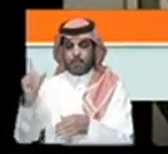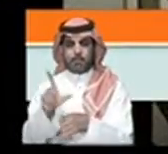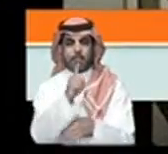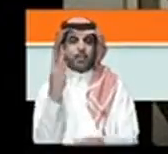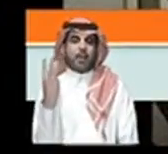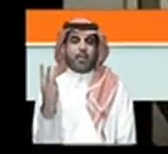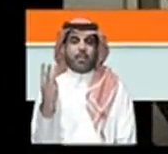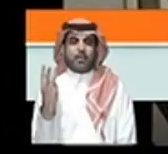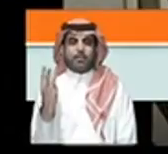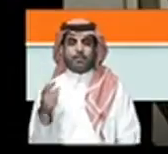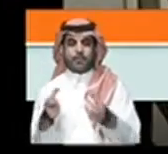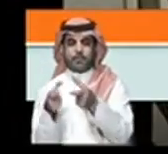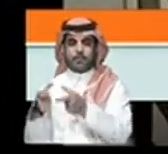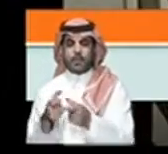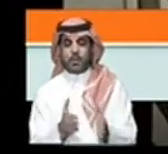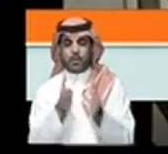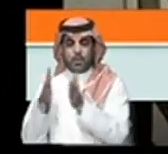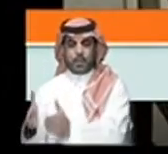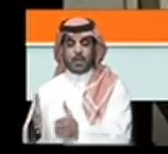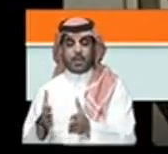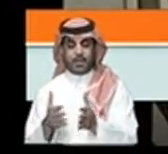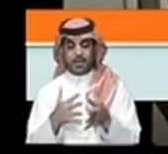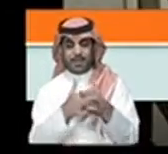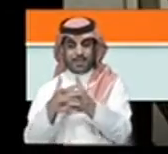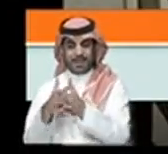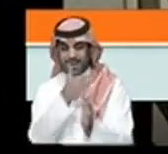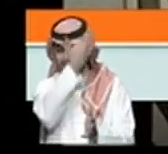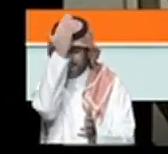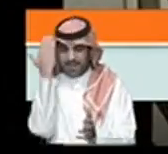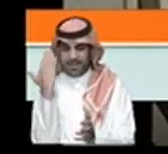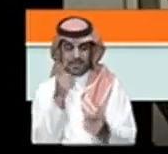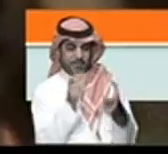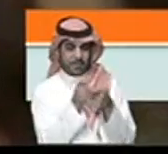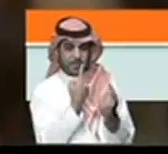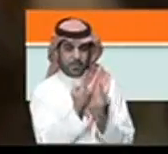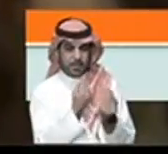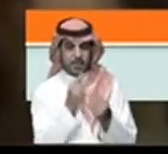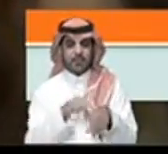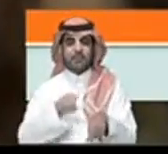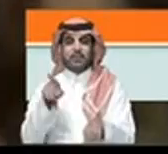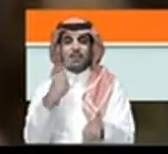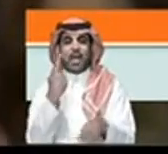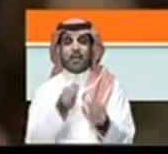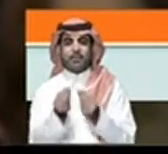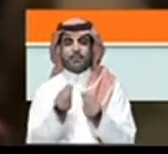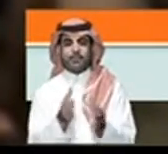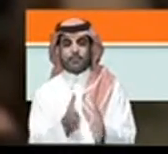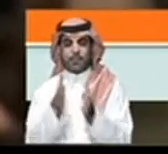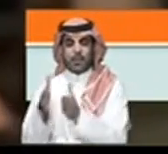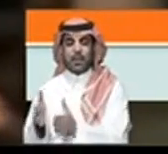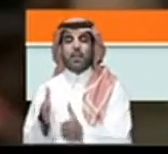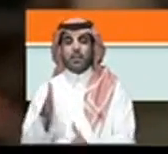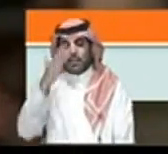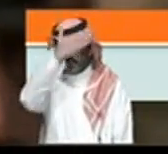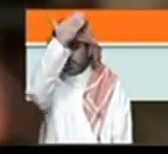و عقدت اجتماعا مغلقا لما يقرب من ساعه وقال الترابي